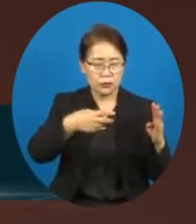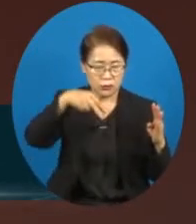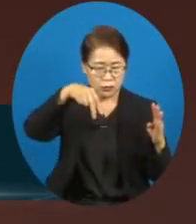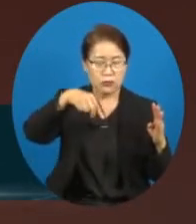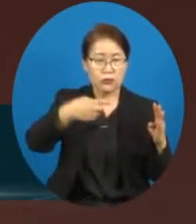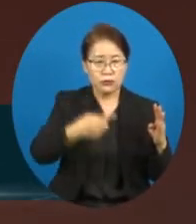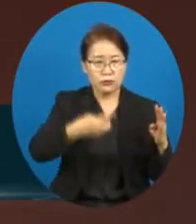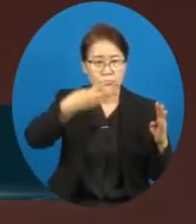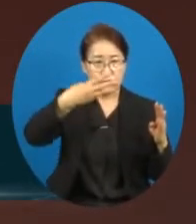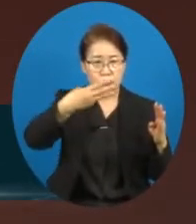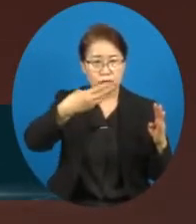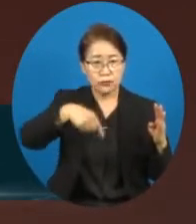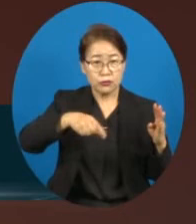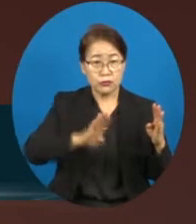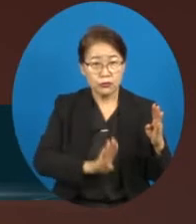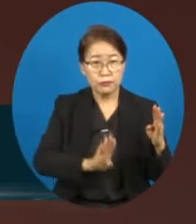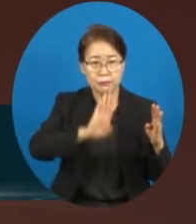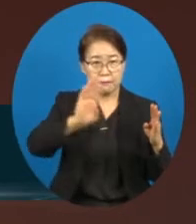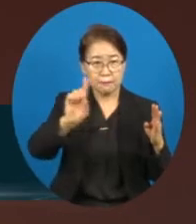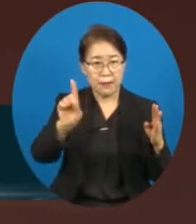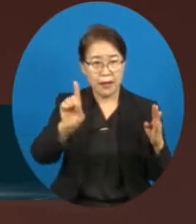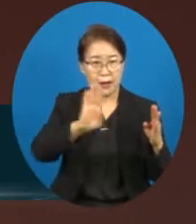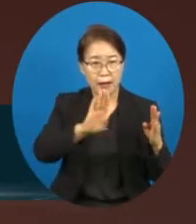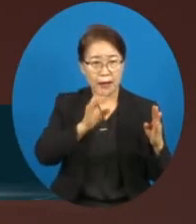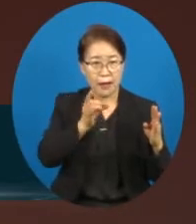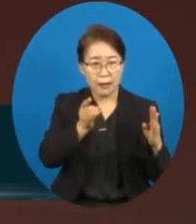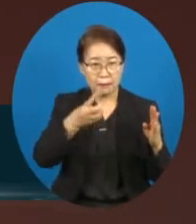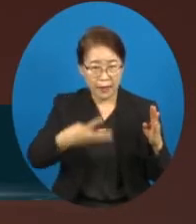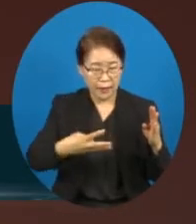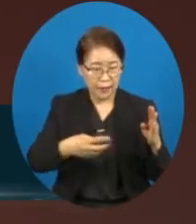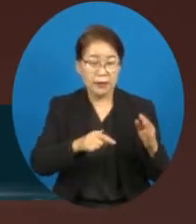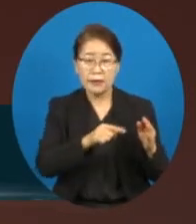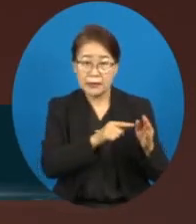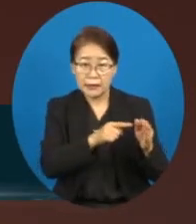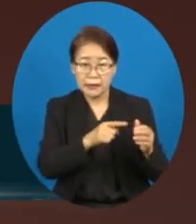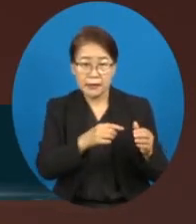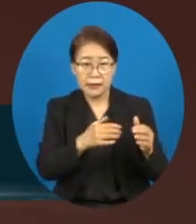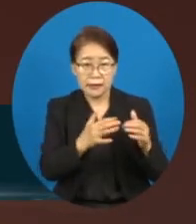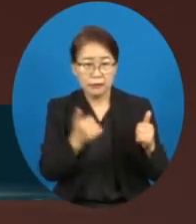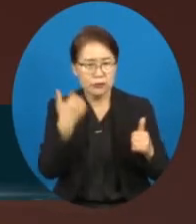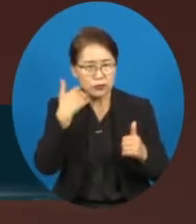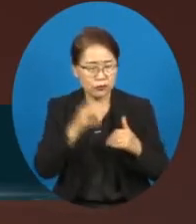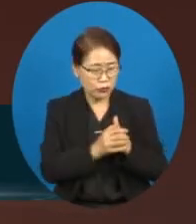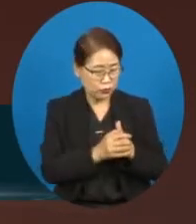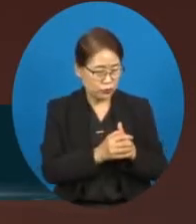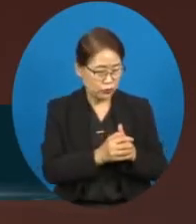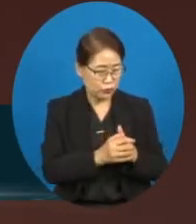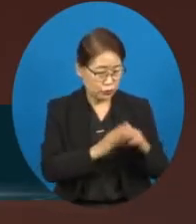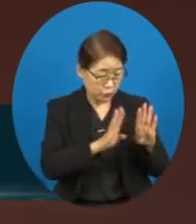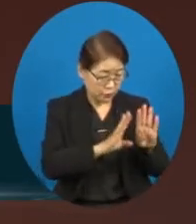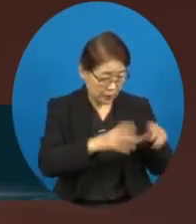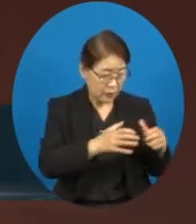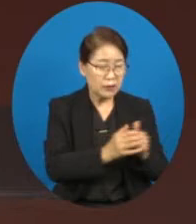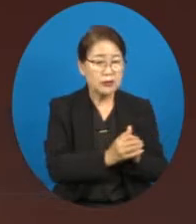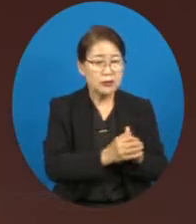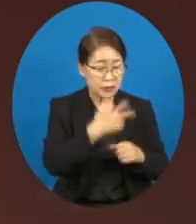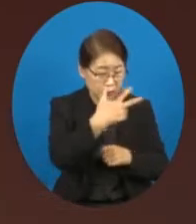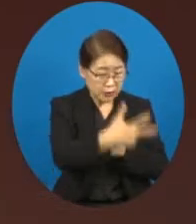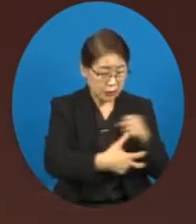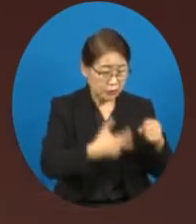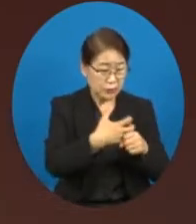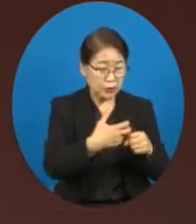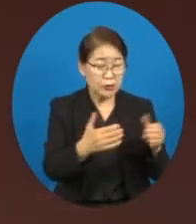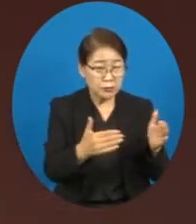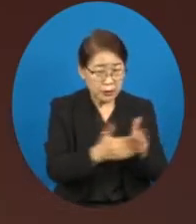살펴보았듯이 수르바벨은 유다 백성들이 70년의 바벨론 포로 생활을 마치고